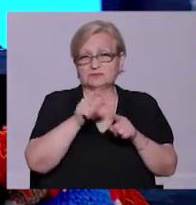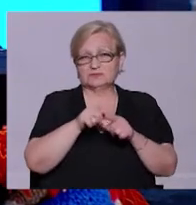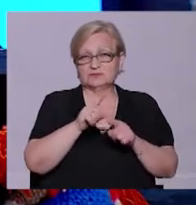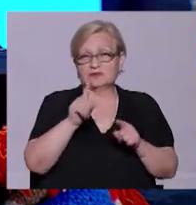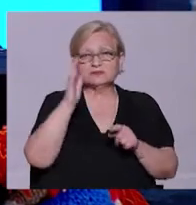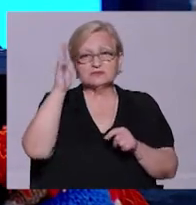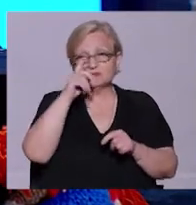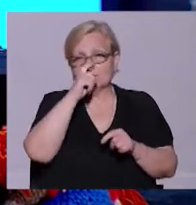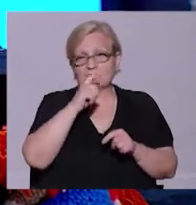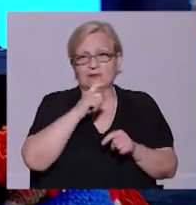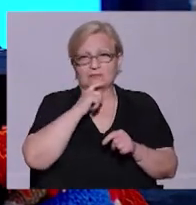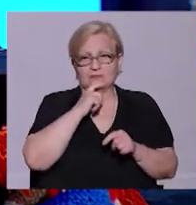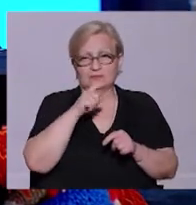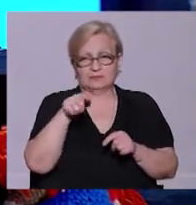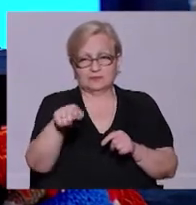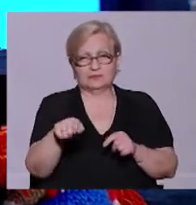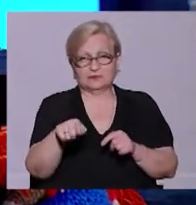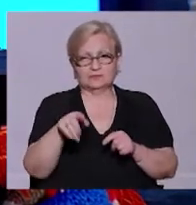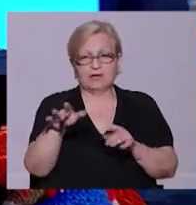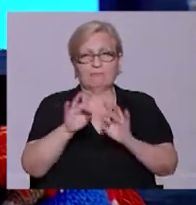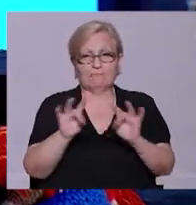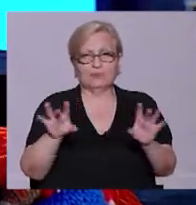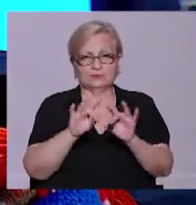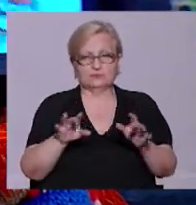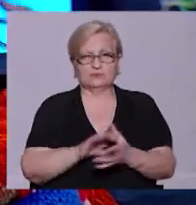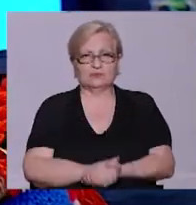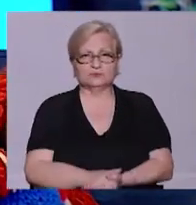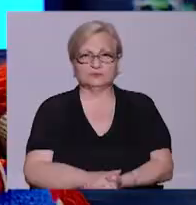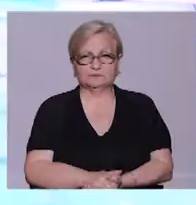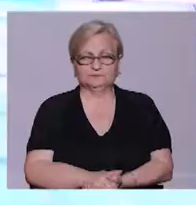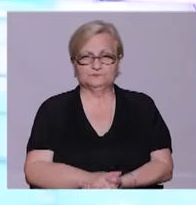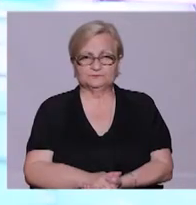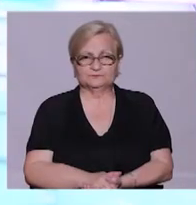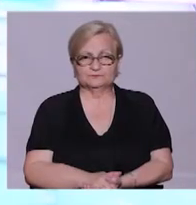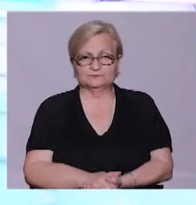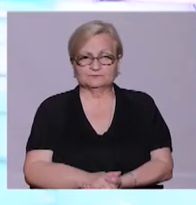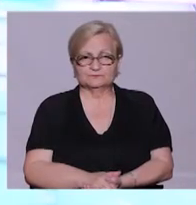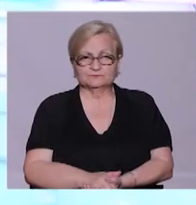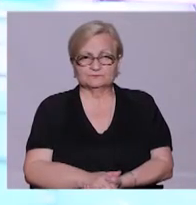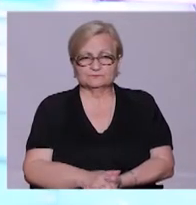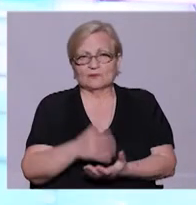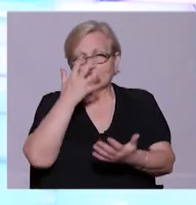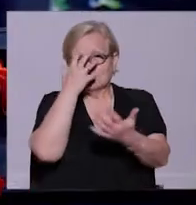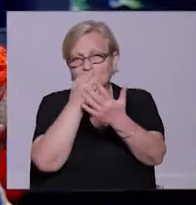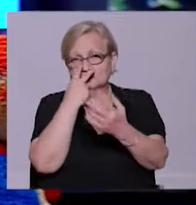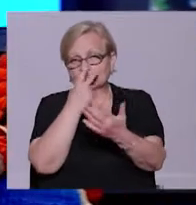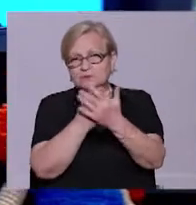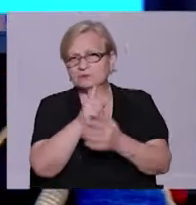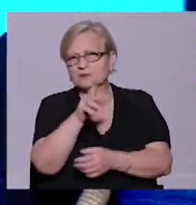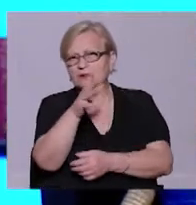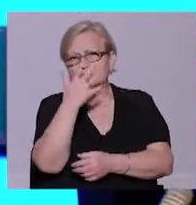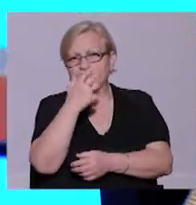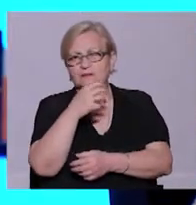გაუგებარი იქნება ჩვენს მოთხრობაში, ტექსტში. ესე იგი, რის ფოტოს ხედავთ? ჩვენ აქ